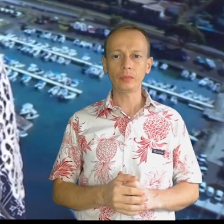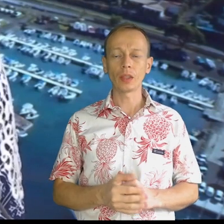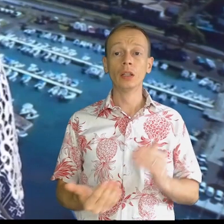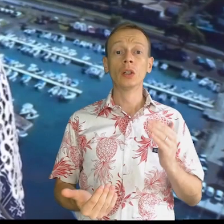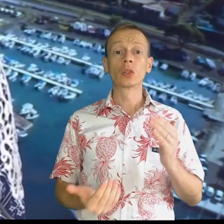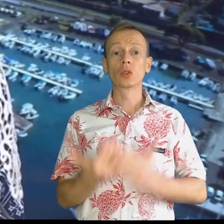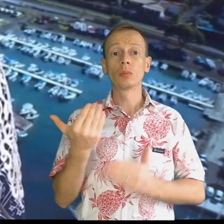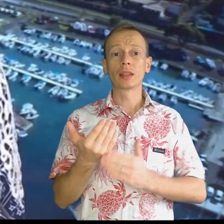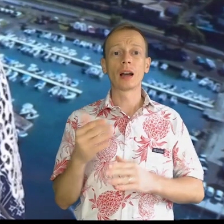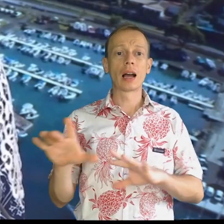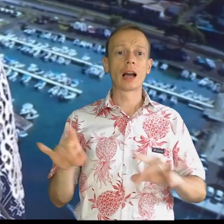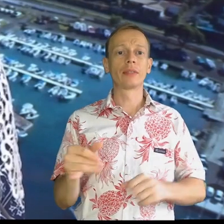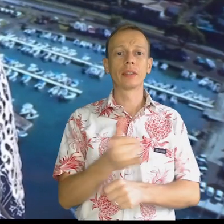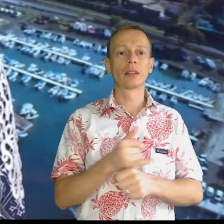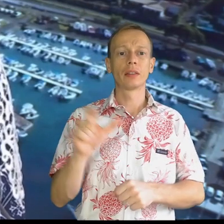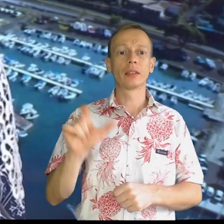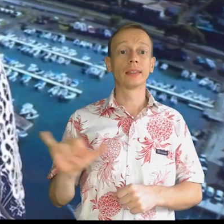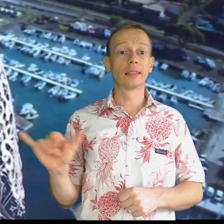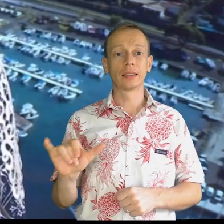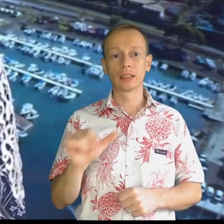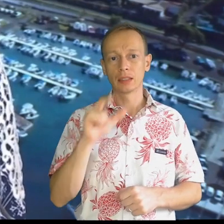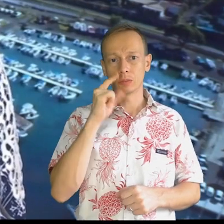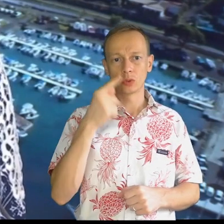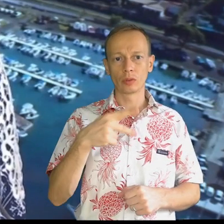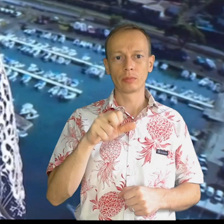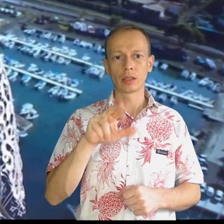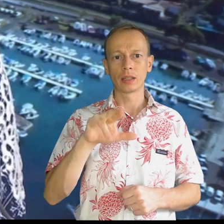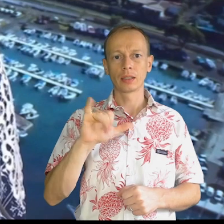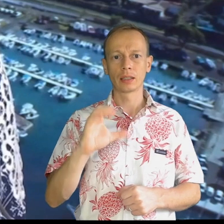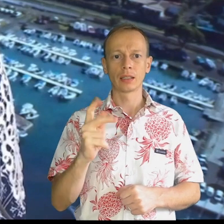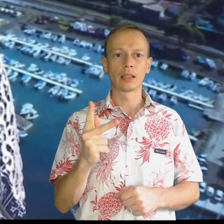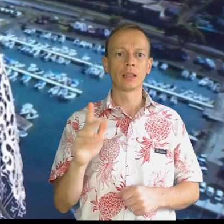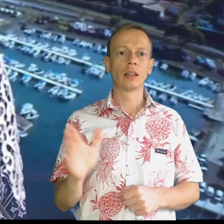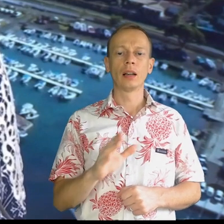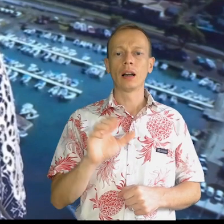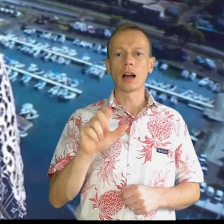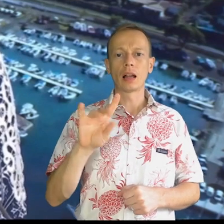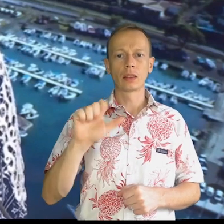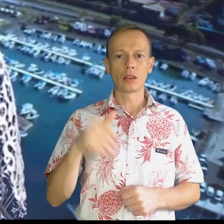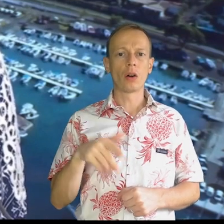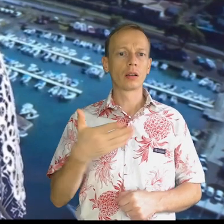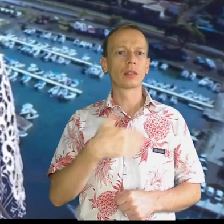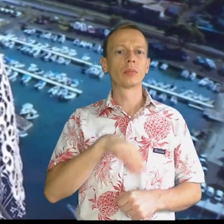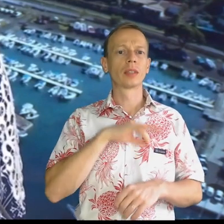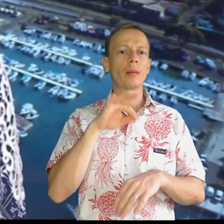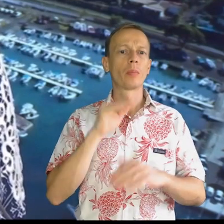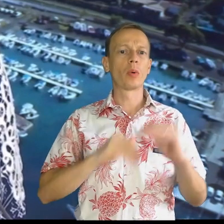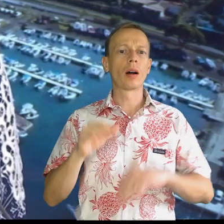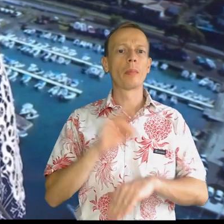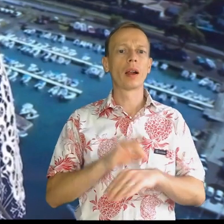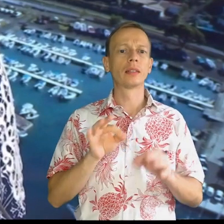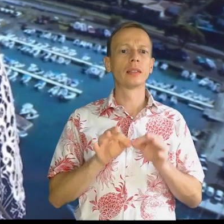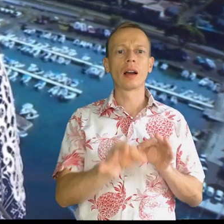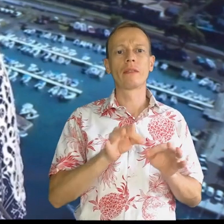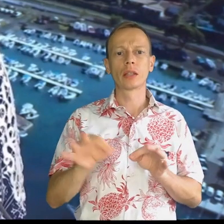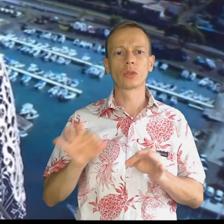matin, nous avons accueilli dans notre invité café Pierrick Adam, qui est responsable du programme des maladies infectieuses